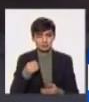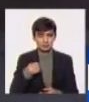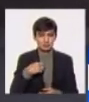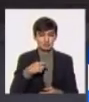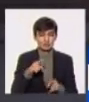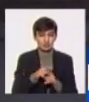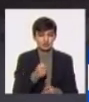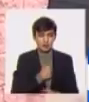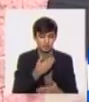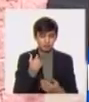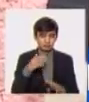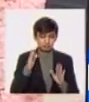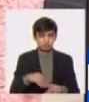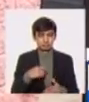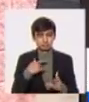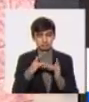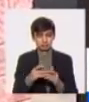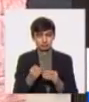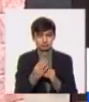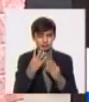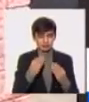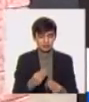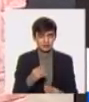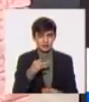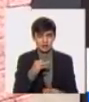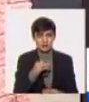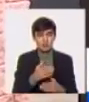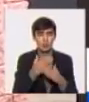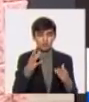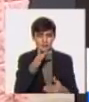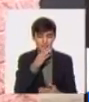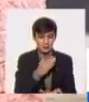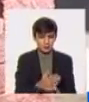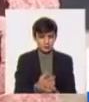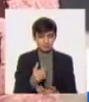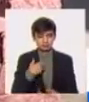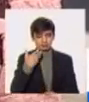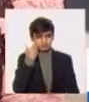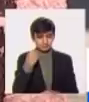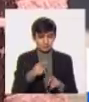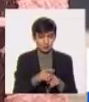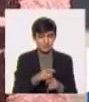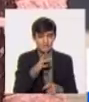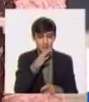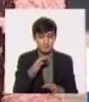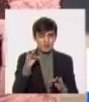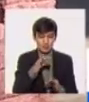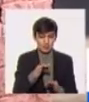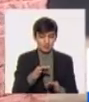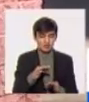переоценка, делится мужчина. Ощущения вот оценили больше времени. оценили время оценили